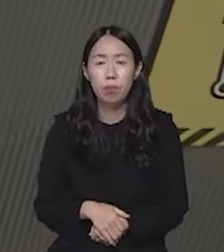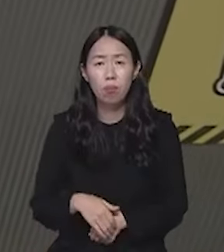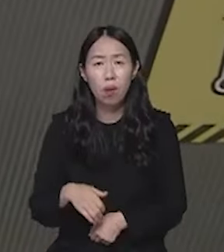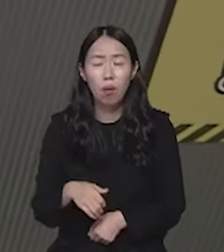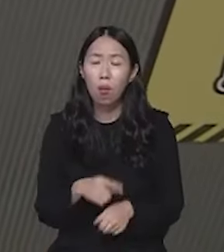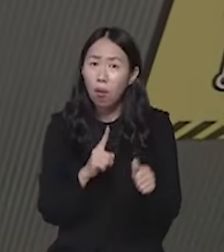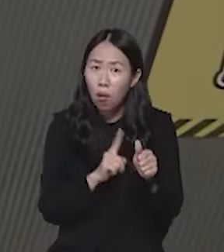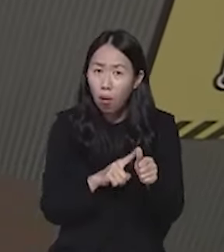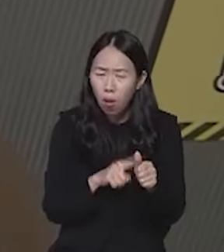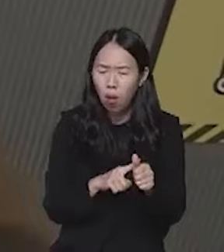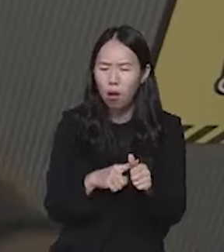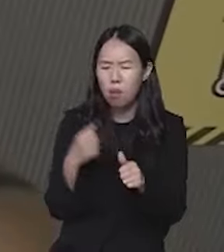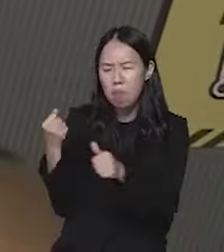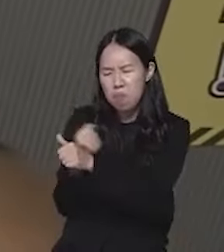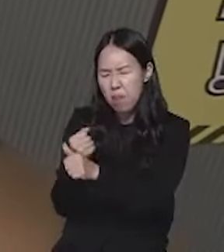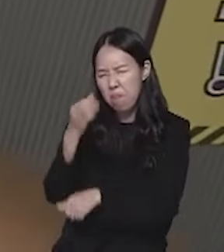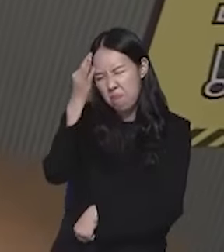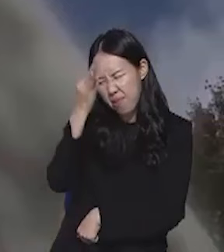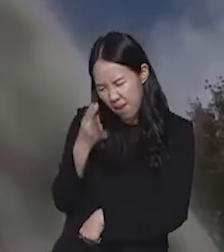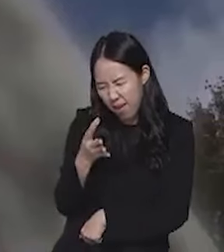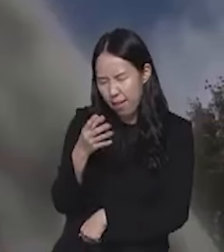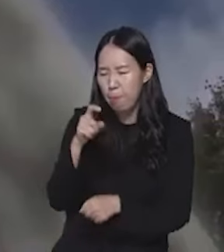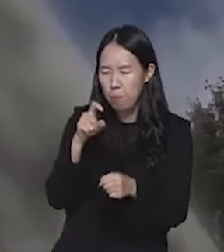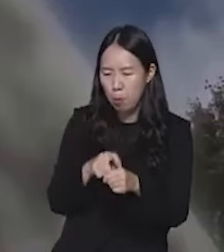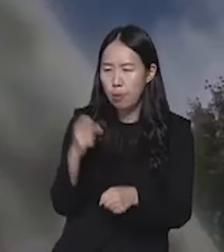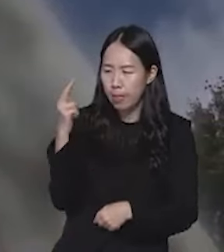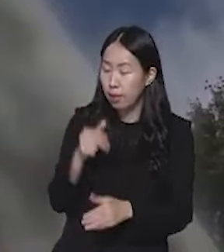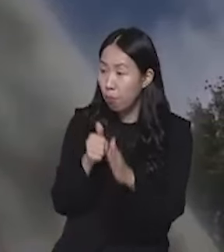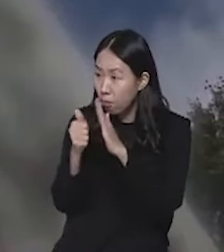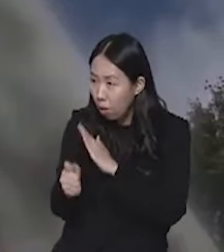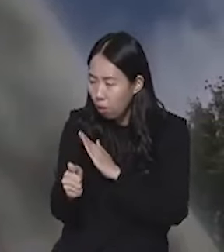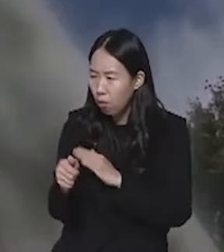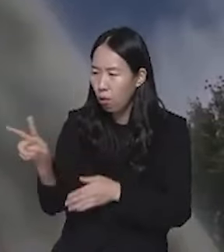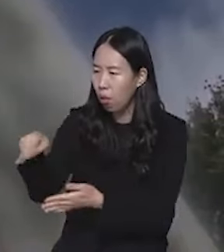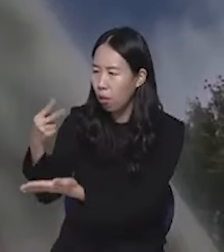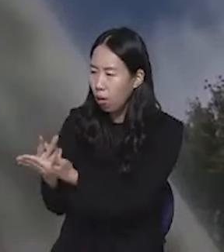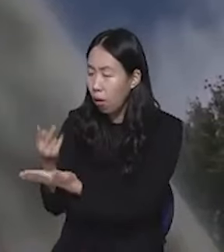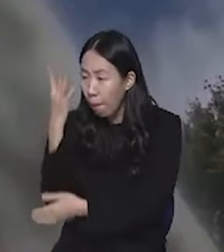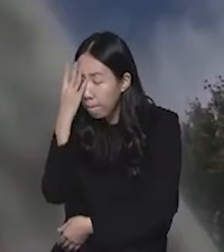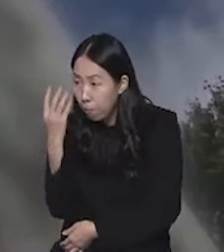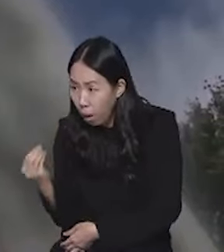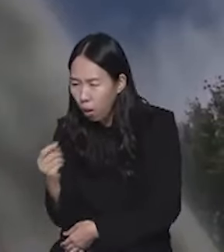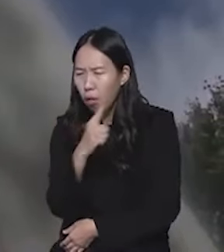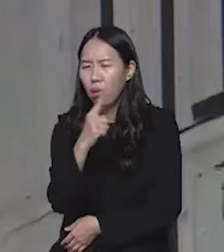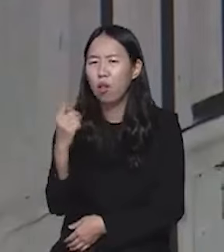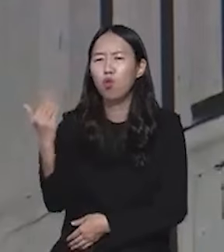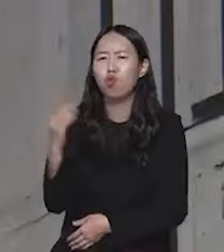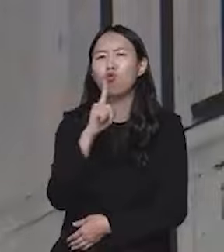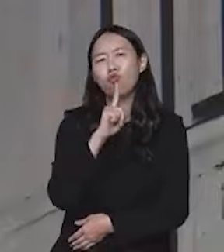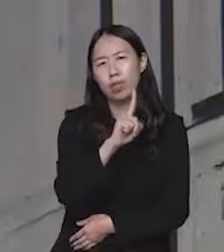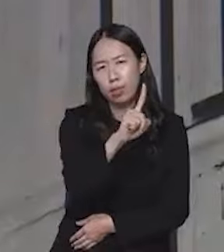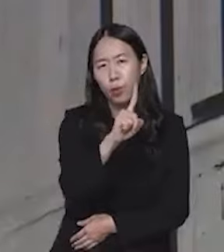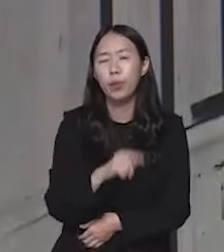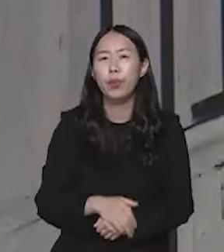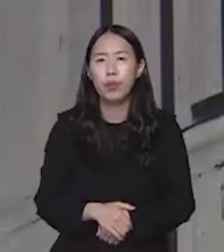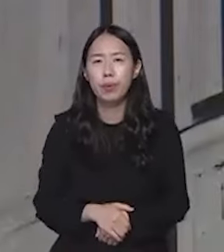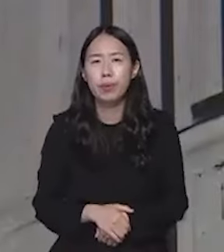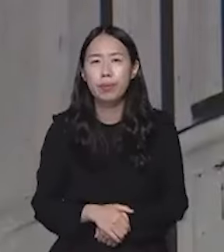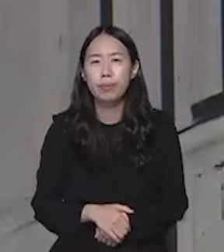A씨는 폭행을 사과하기 위해 아파트를 찾아갔다가 쓰러져 있는 피해자를 보고 119에 신고한 것으로